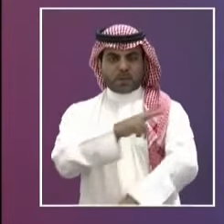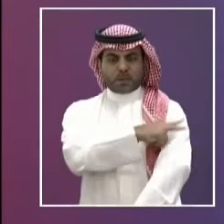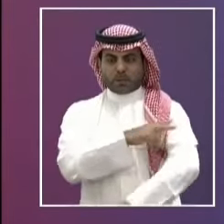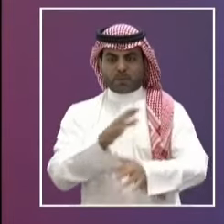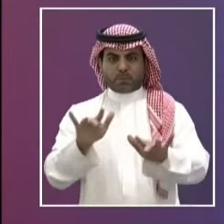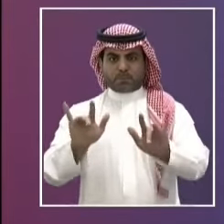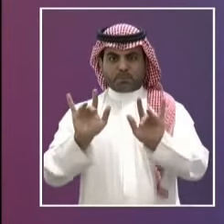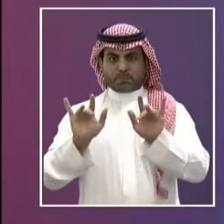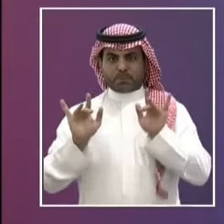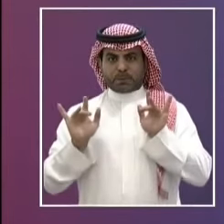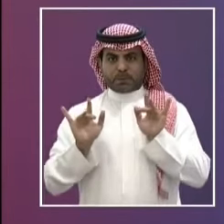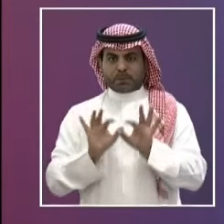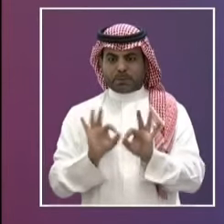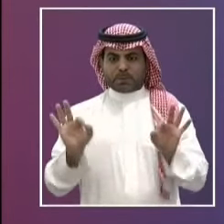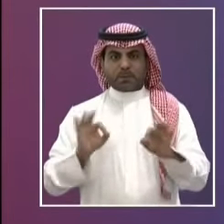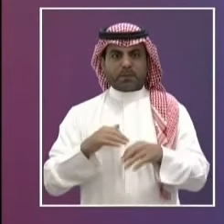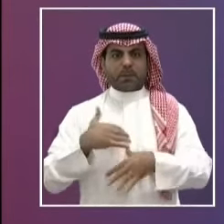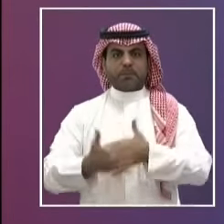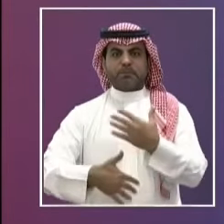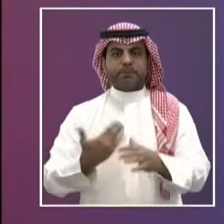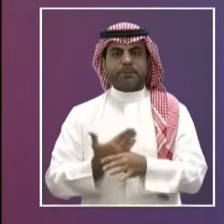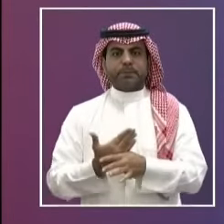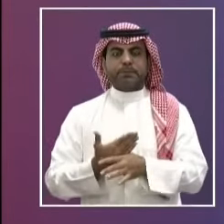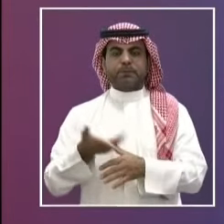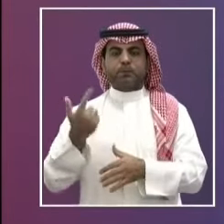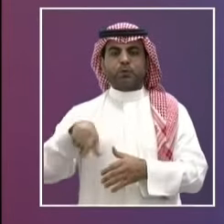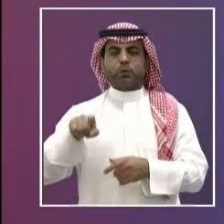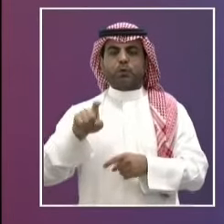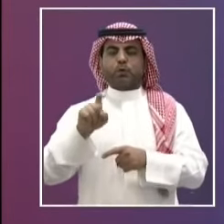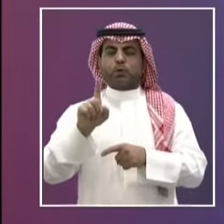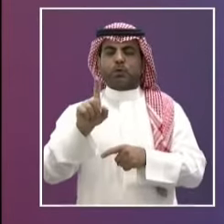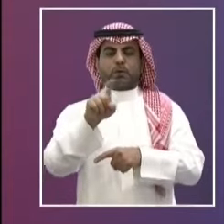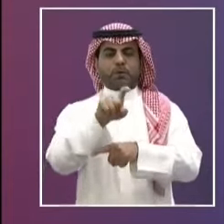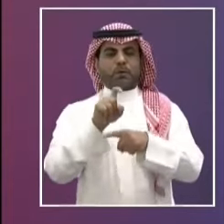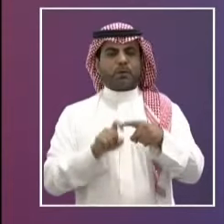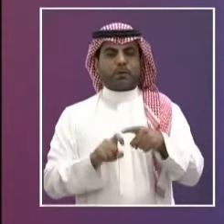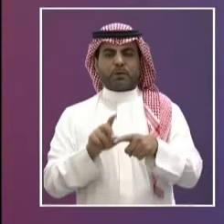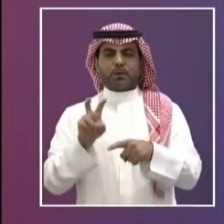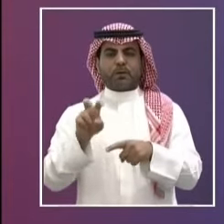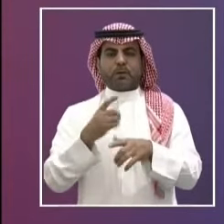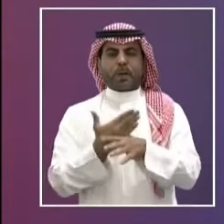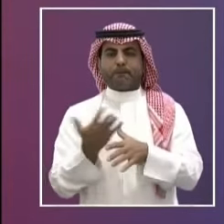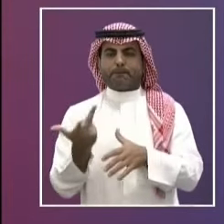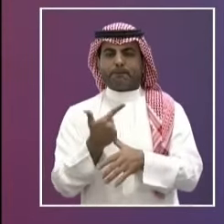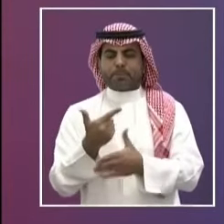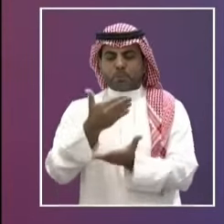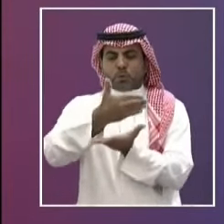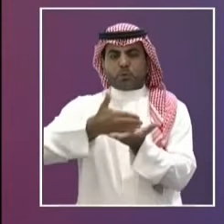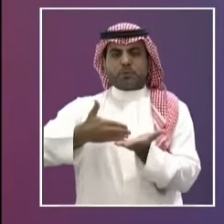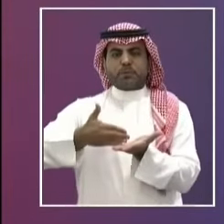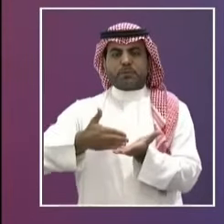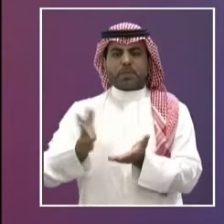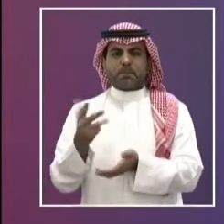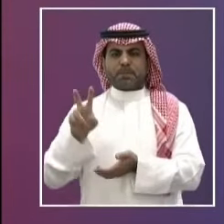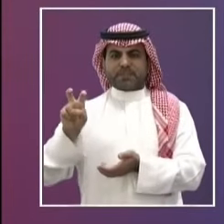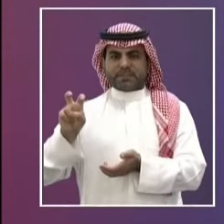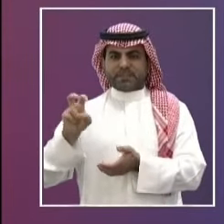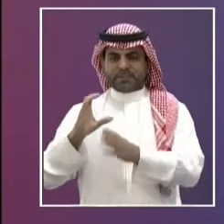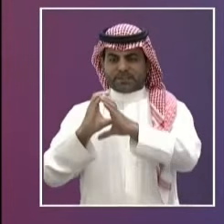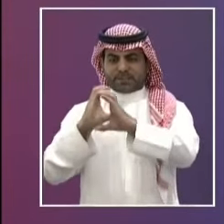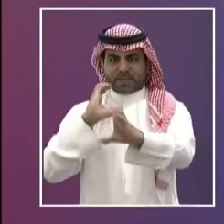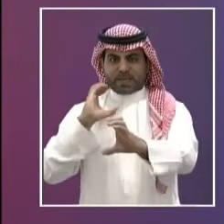الاستيعابية المستخدمة لهذه الحافلات هي نصف الطاقة الاستيعابية للحافلة، يعني الحافلة حيكون فيها فقط 20